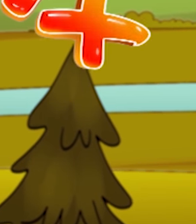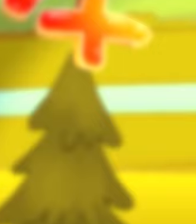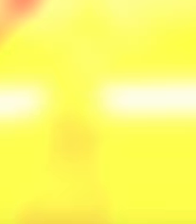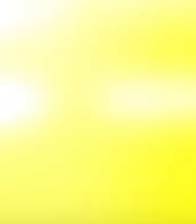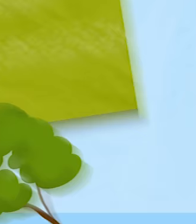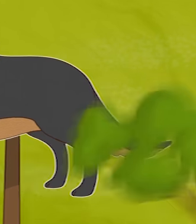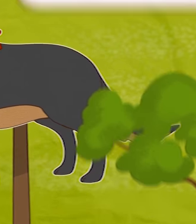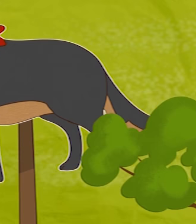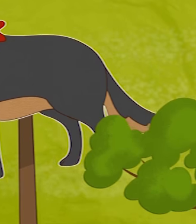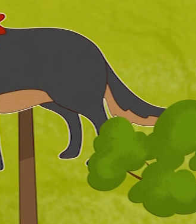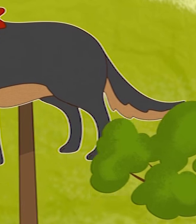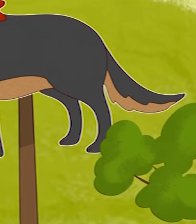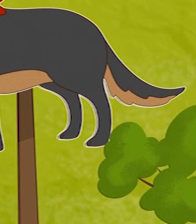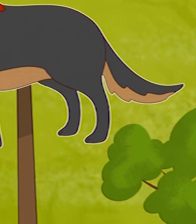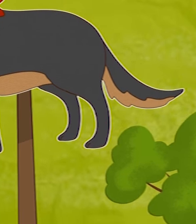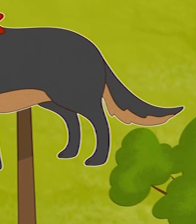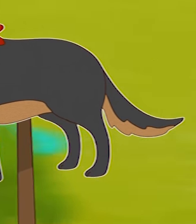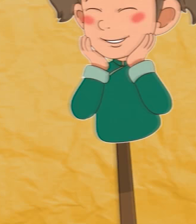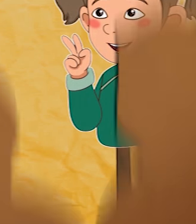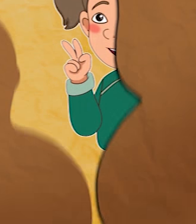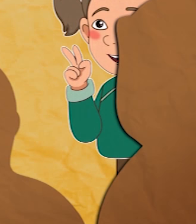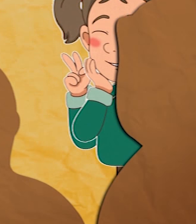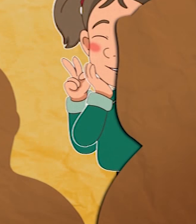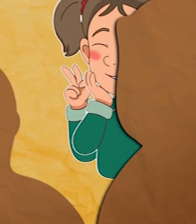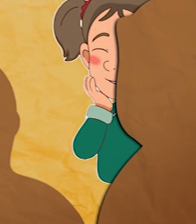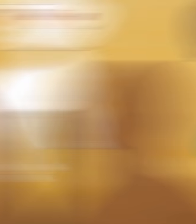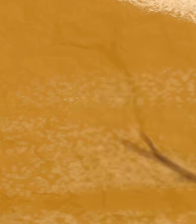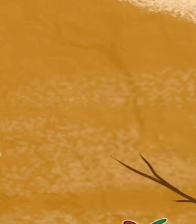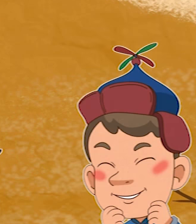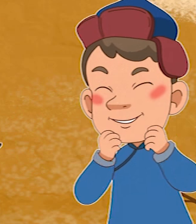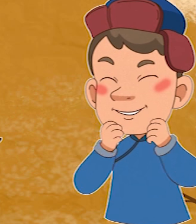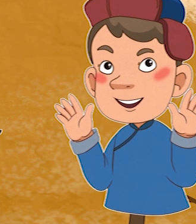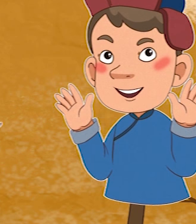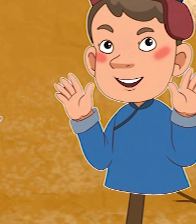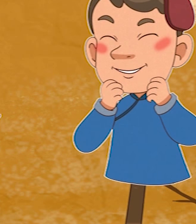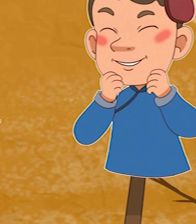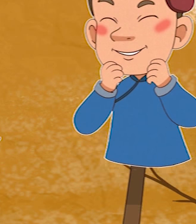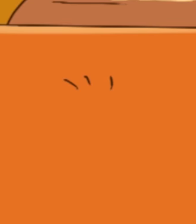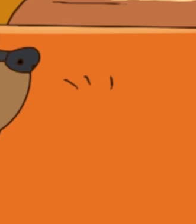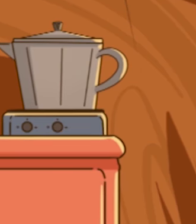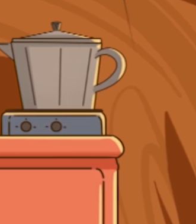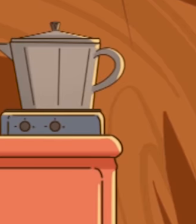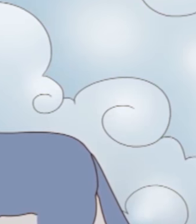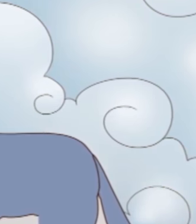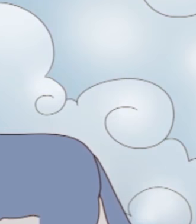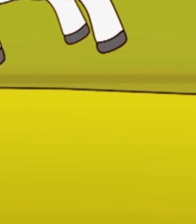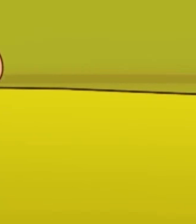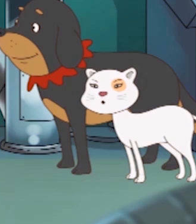тунх Бид адал явдлын ертөнцөөр ичдийн номоор хамтаа айлан